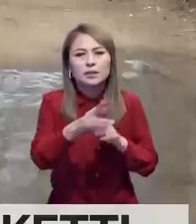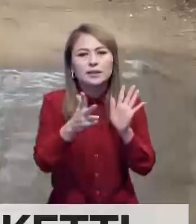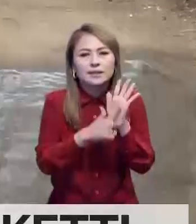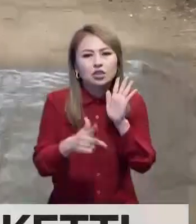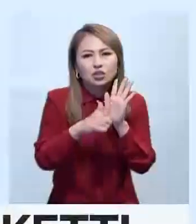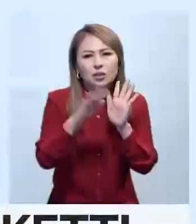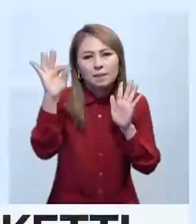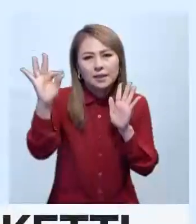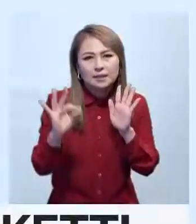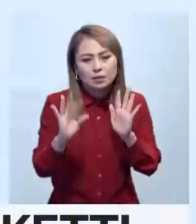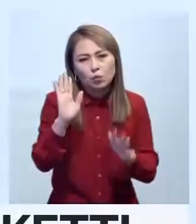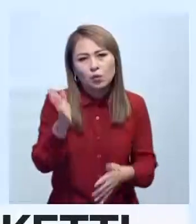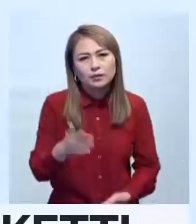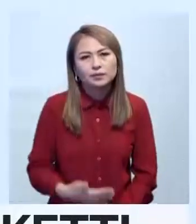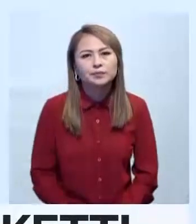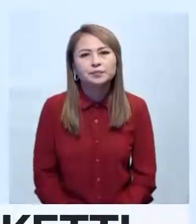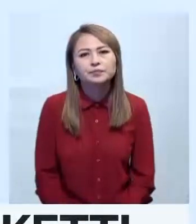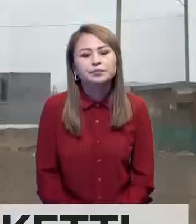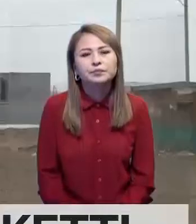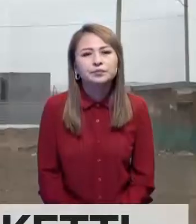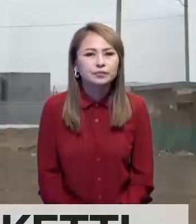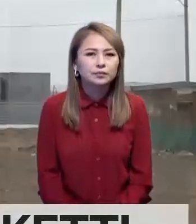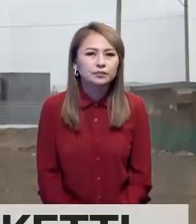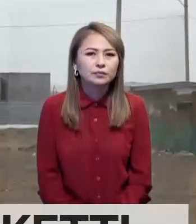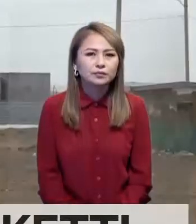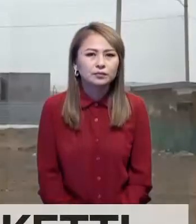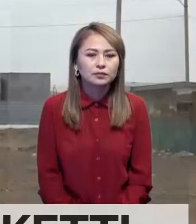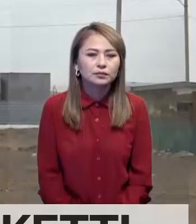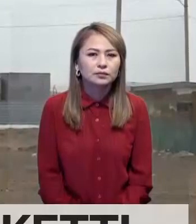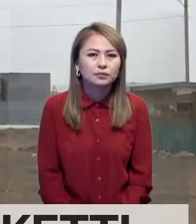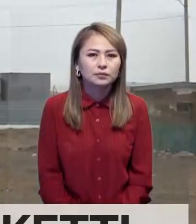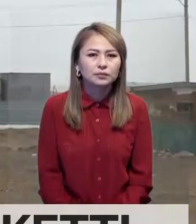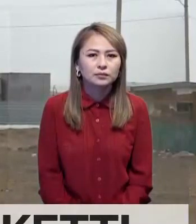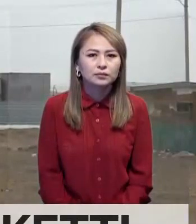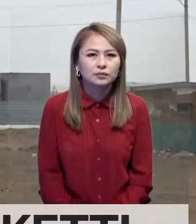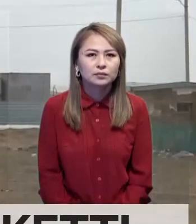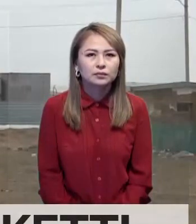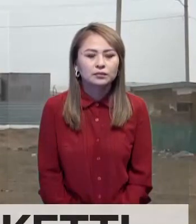87%-ке жуықтайды. Мағауия Қалиев, Сергей Трахтенберг, Қостанай облысы, Хабар 24.